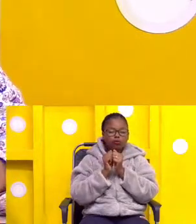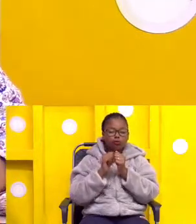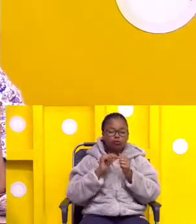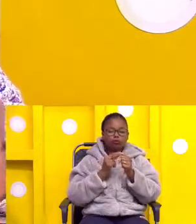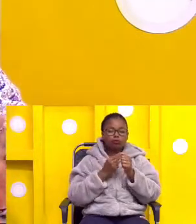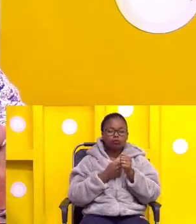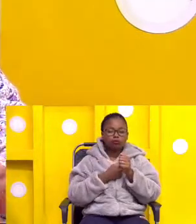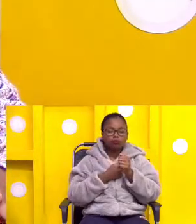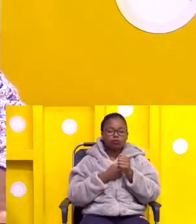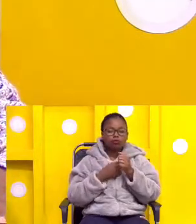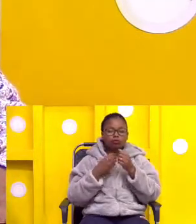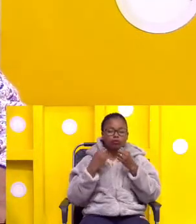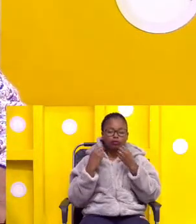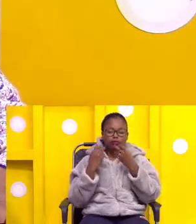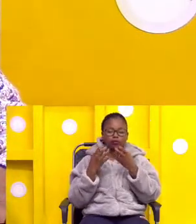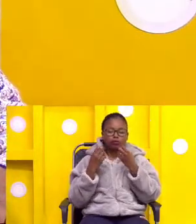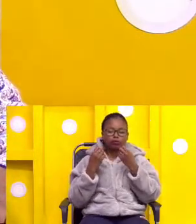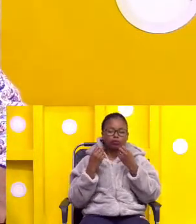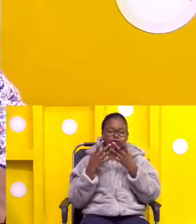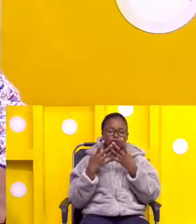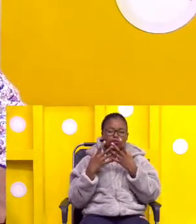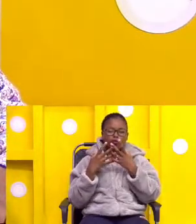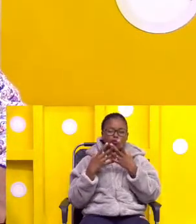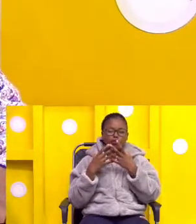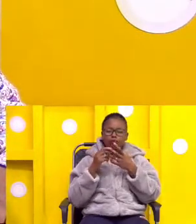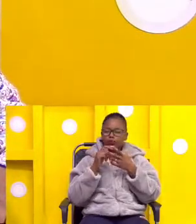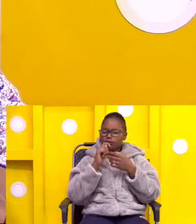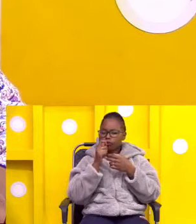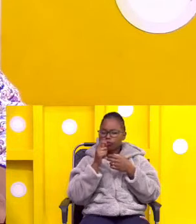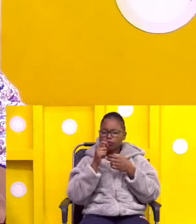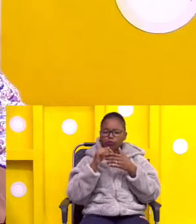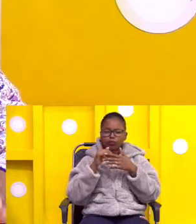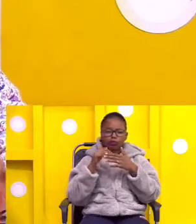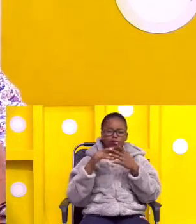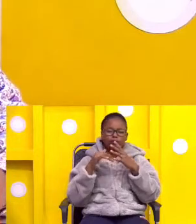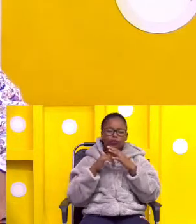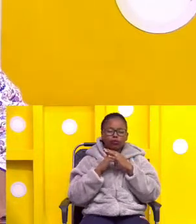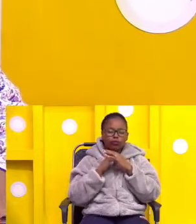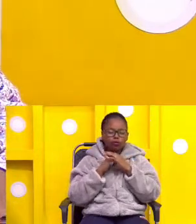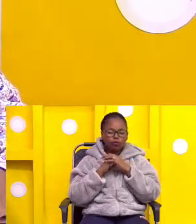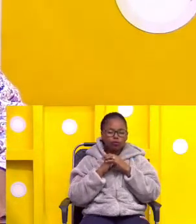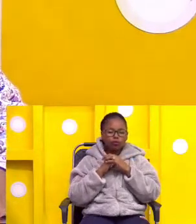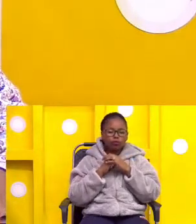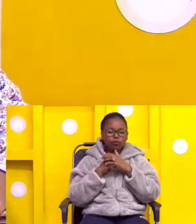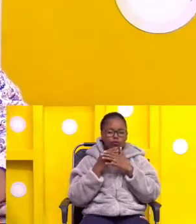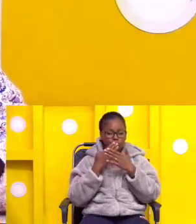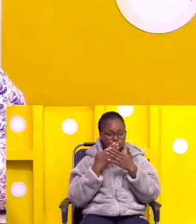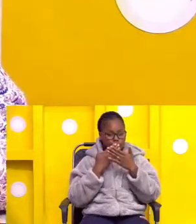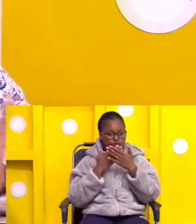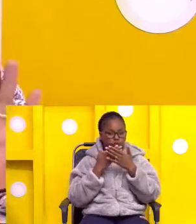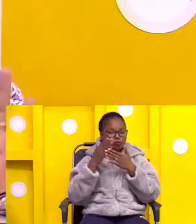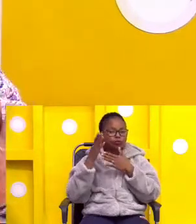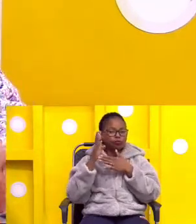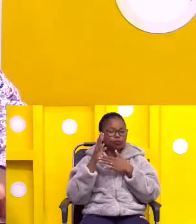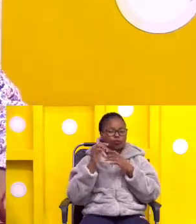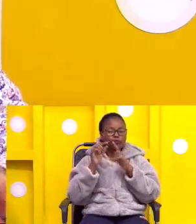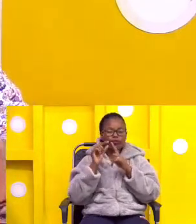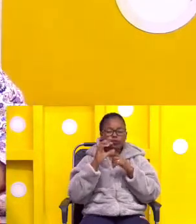Mawira ni maige mare ya toigwete. Ginyo na magio kenyi heli ya gai muno kera gai nidhegio. Okaga